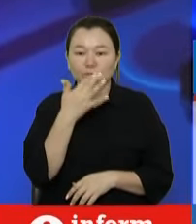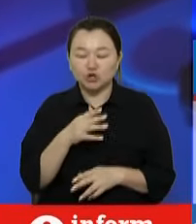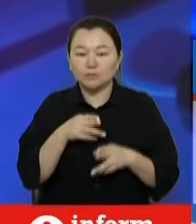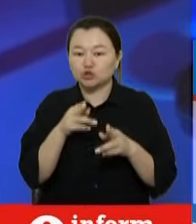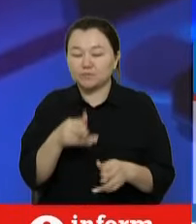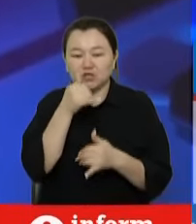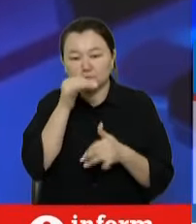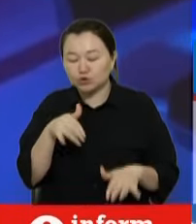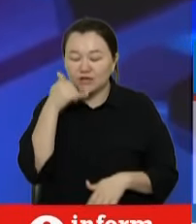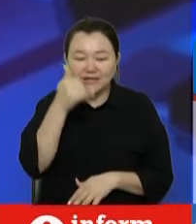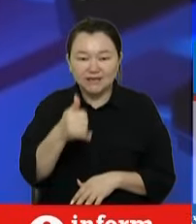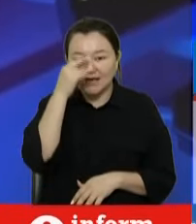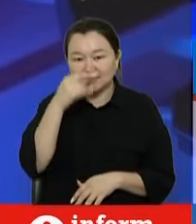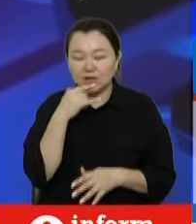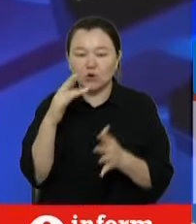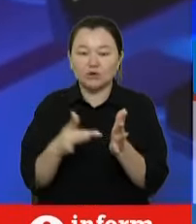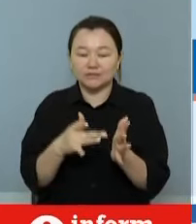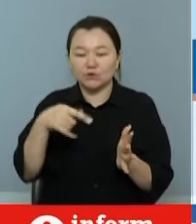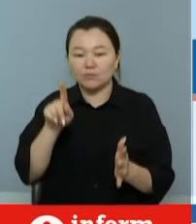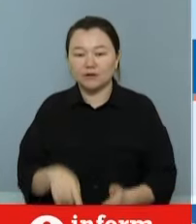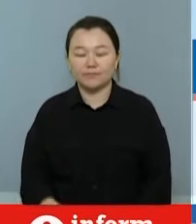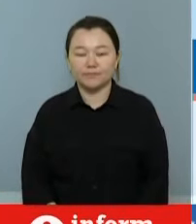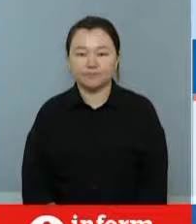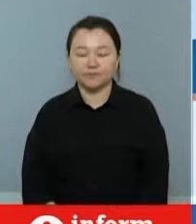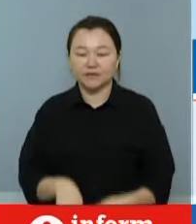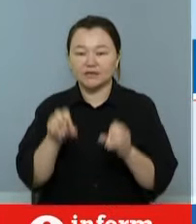смогут дозвониться на казахстанские городские номера.